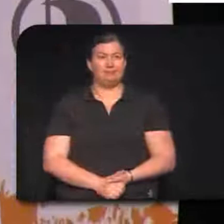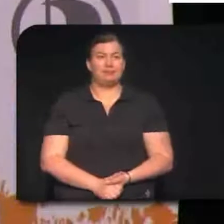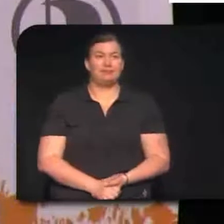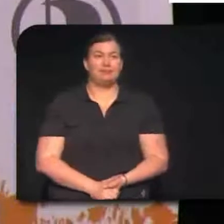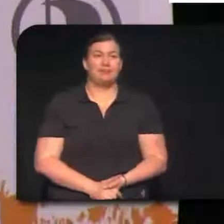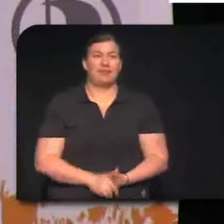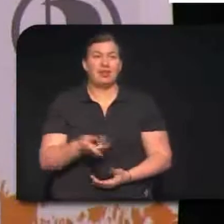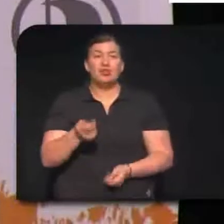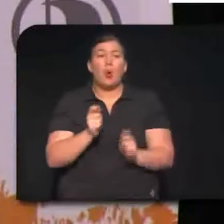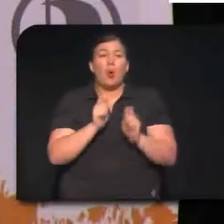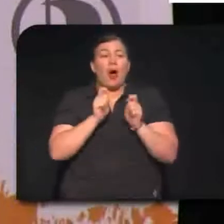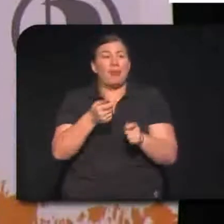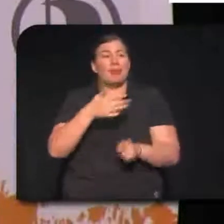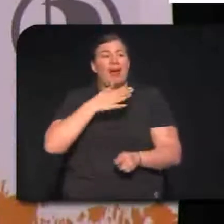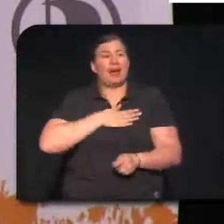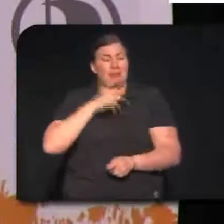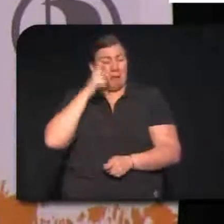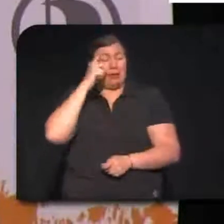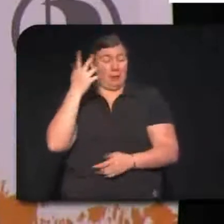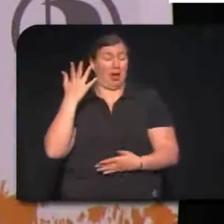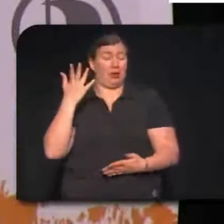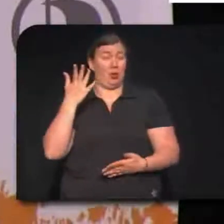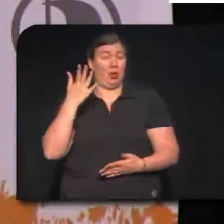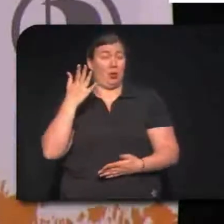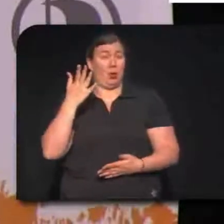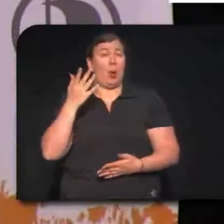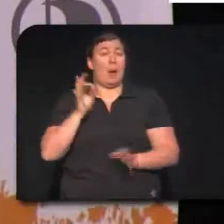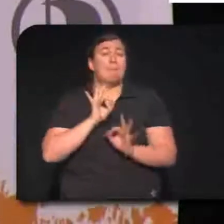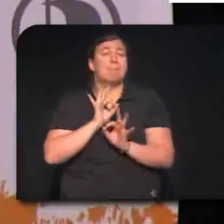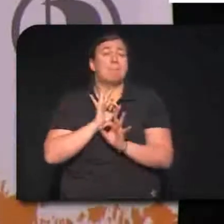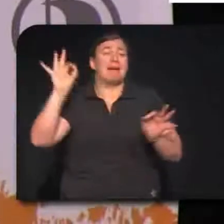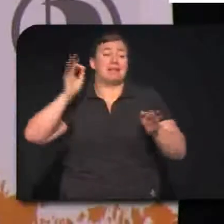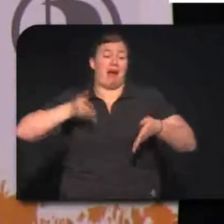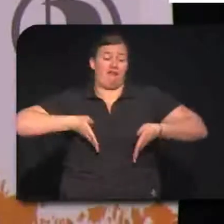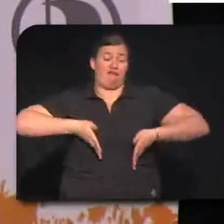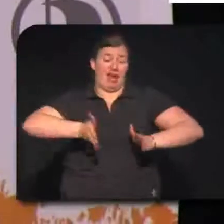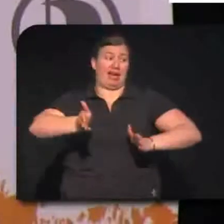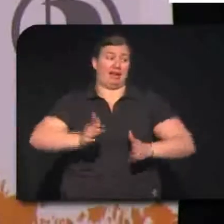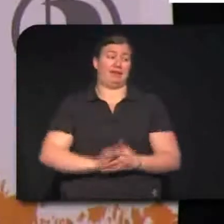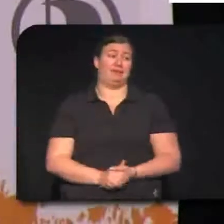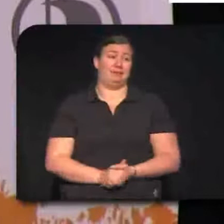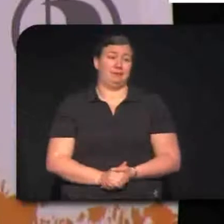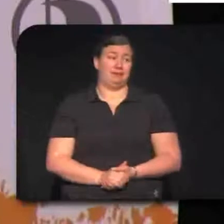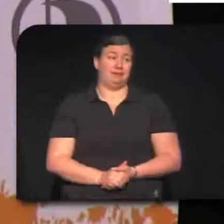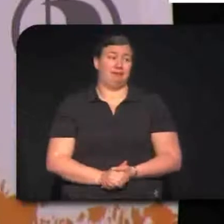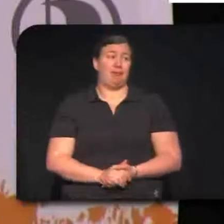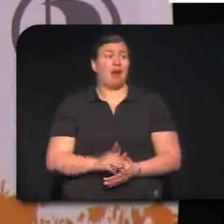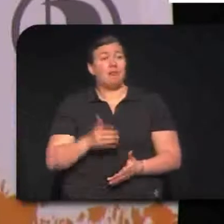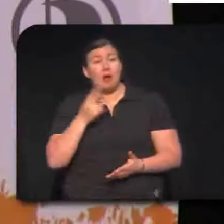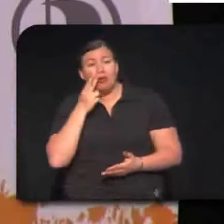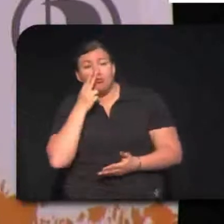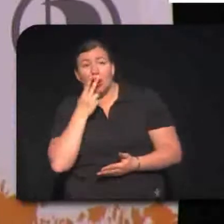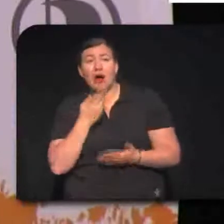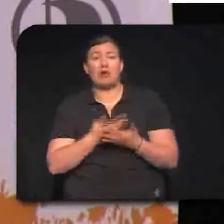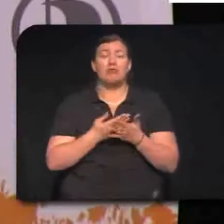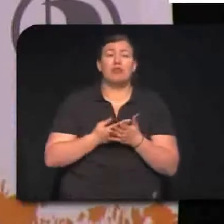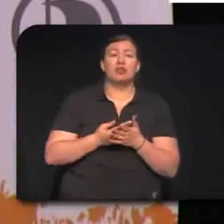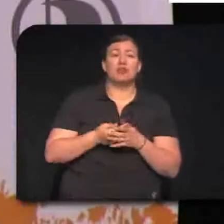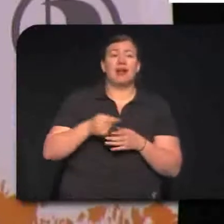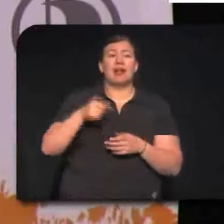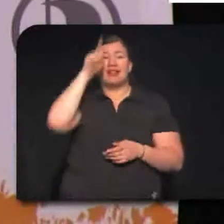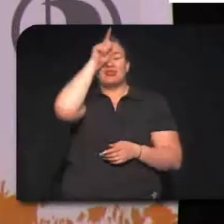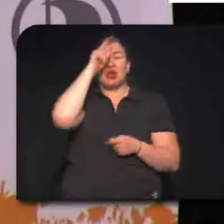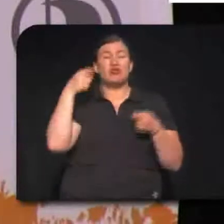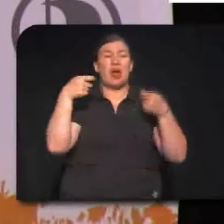das ist ein anderer meiner Meinung nach ein besserer Weg schauen wir uns beispielsweise die Entscheidung des Deutschen Bundestages